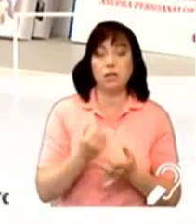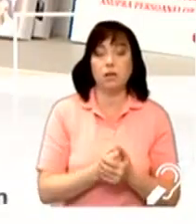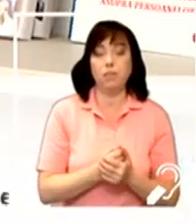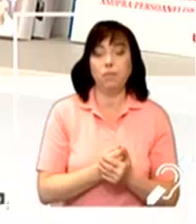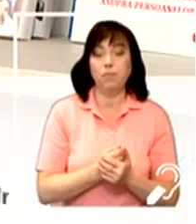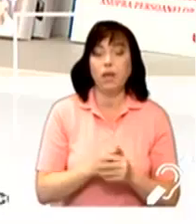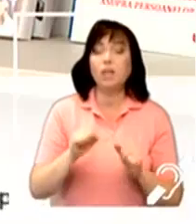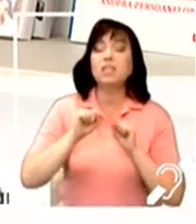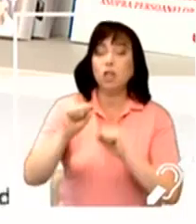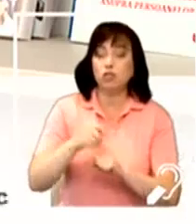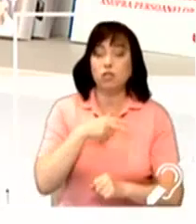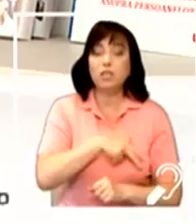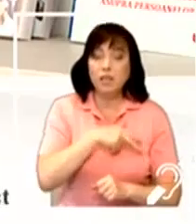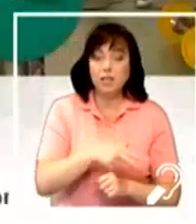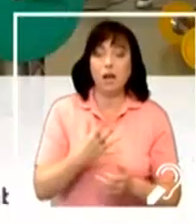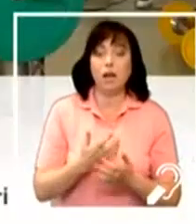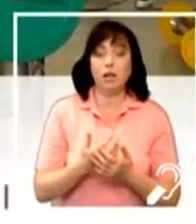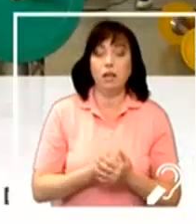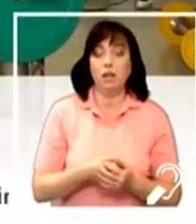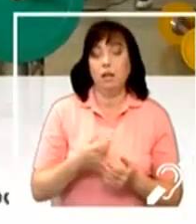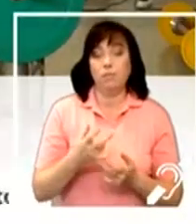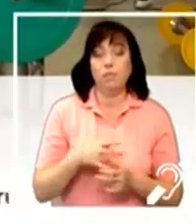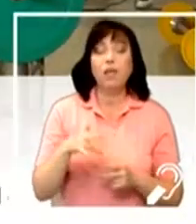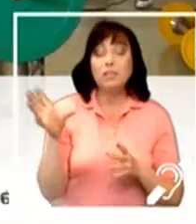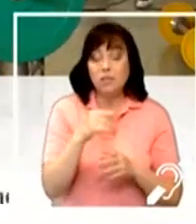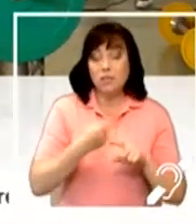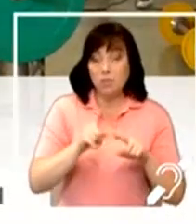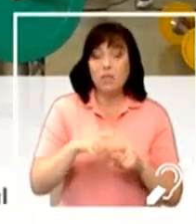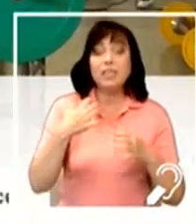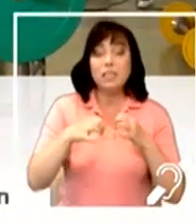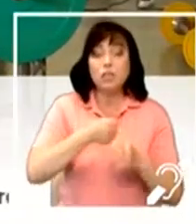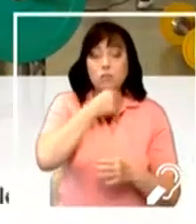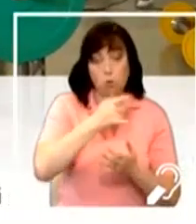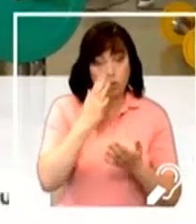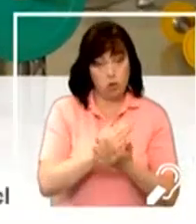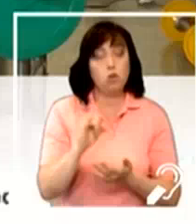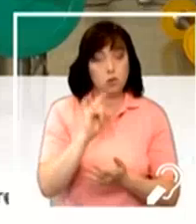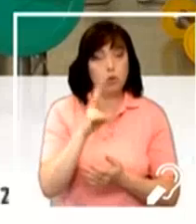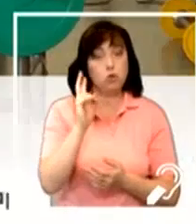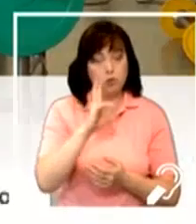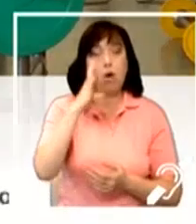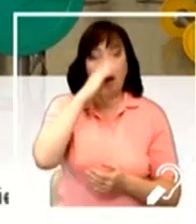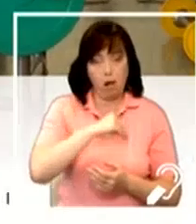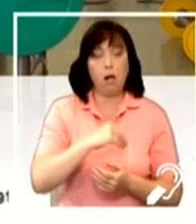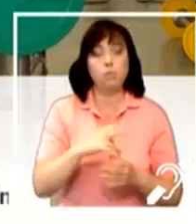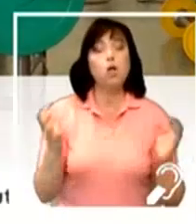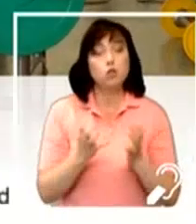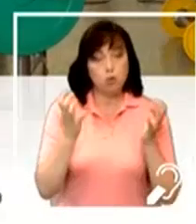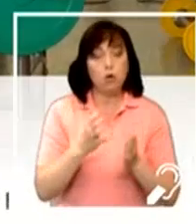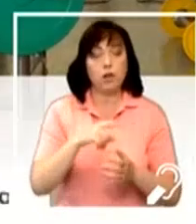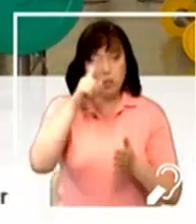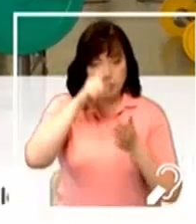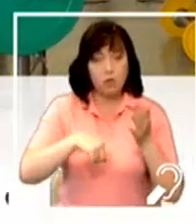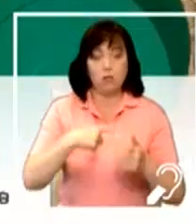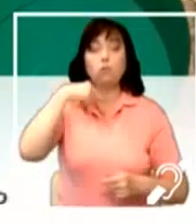de protecție socială și asistență. Cu toate acestea, în rândul vârstnicilor, sunt și dintre cei care au reușit să-și păstreze